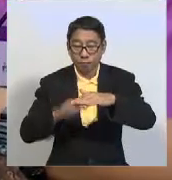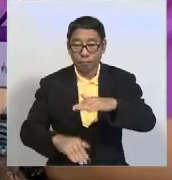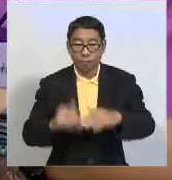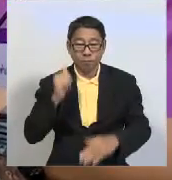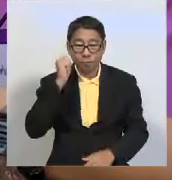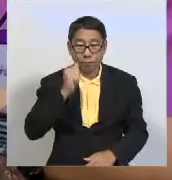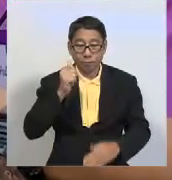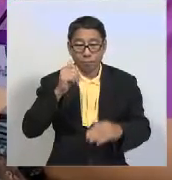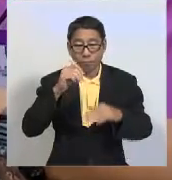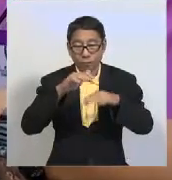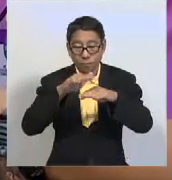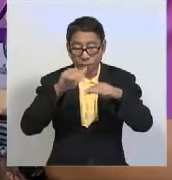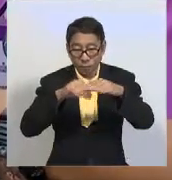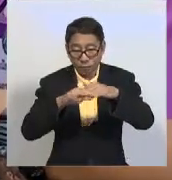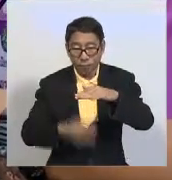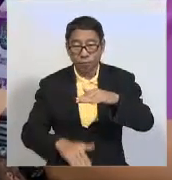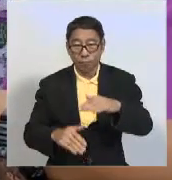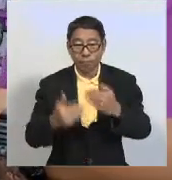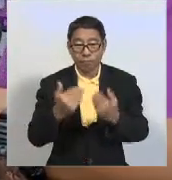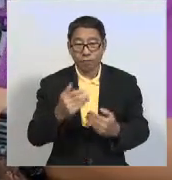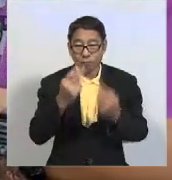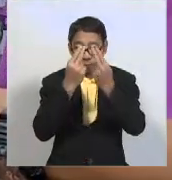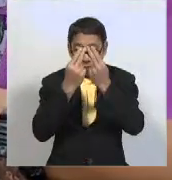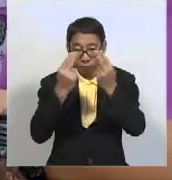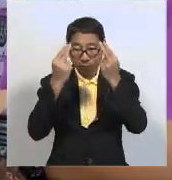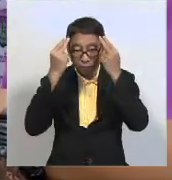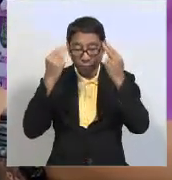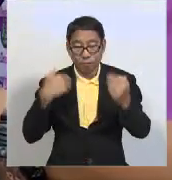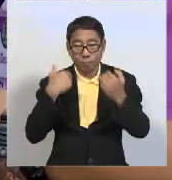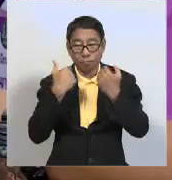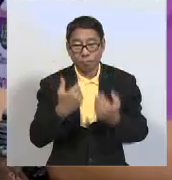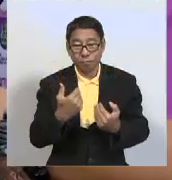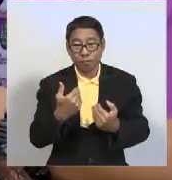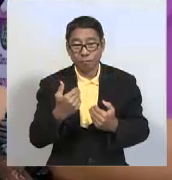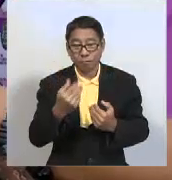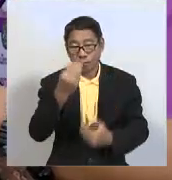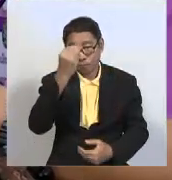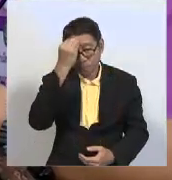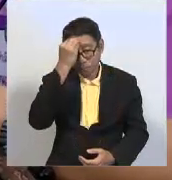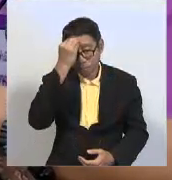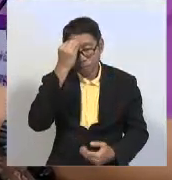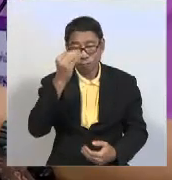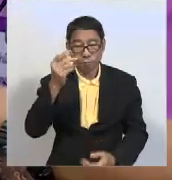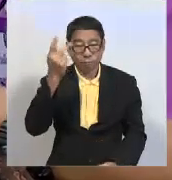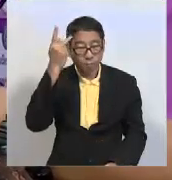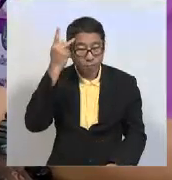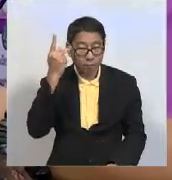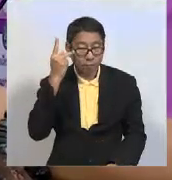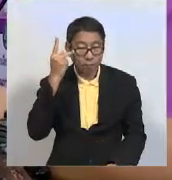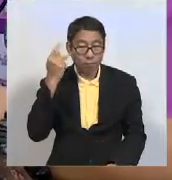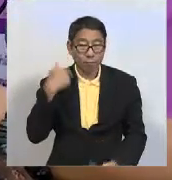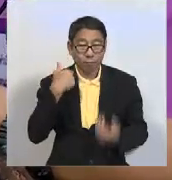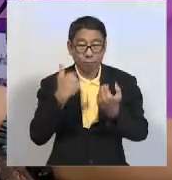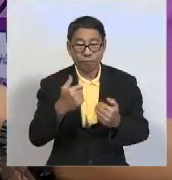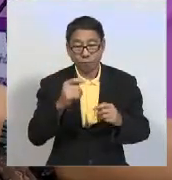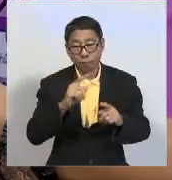ชียใต้มีกลุ่มประเทศตะวันออกกลางแล้วก็ญี่ปุ่นเกาหลีแล้วก็อี